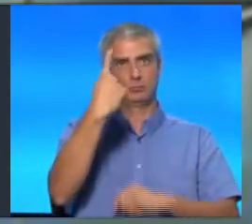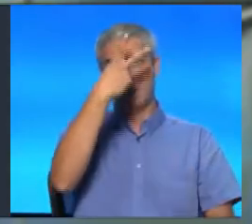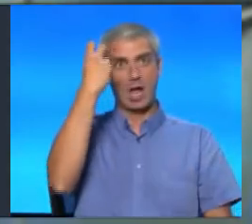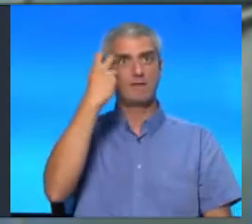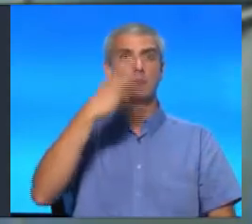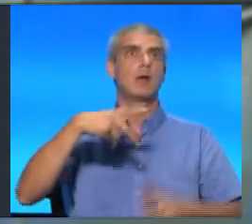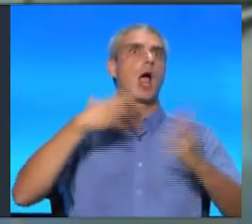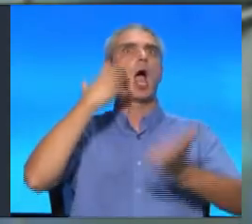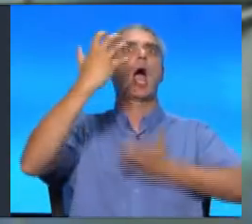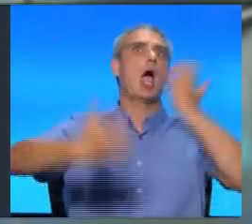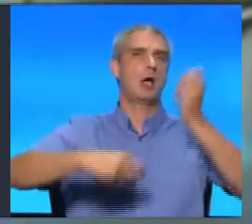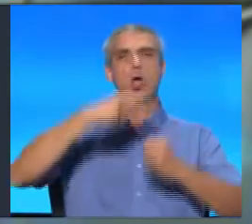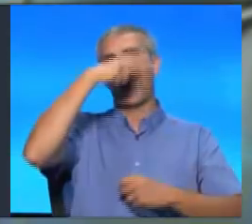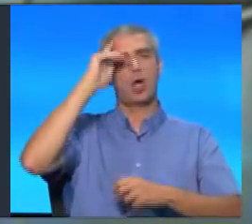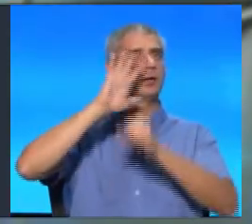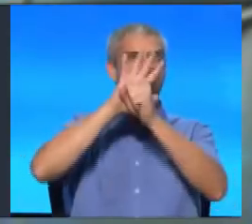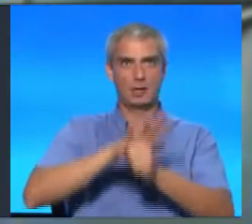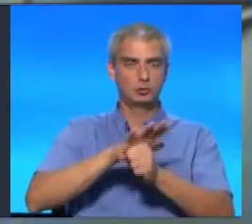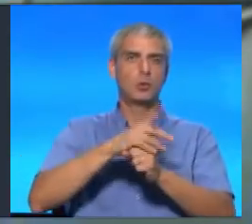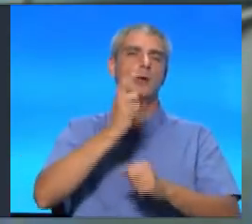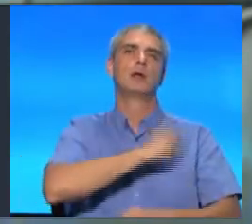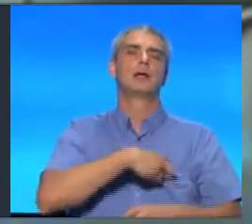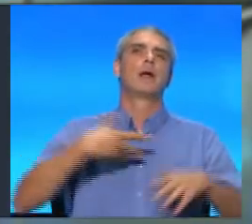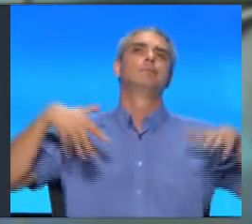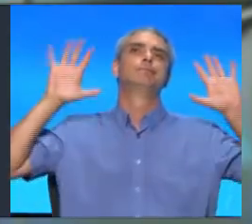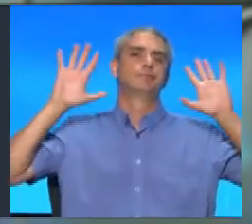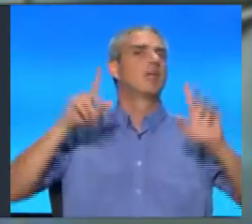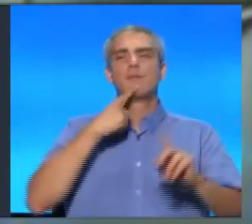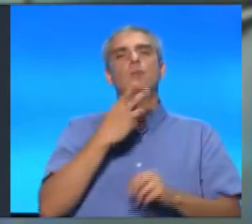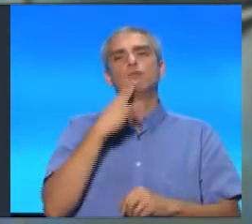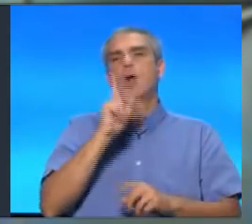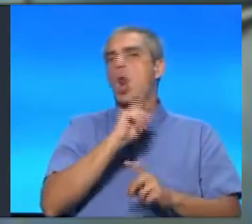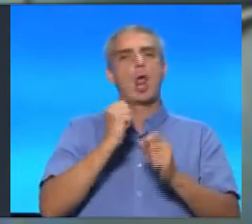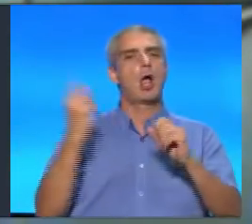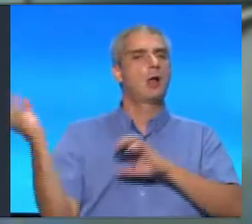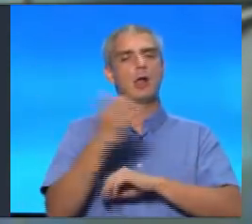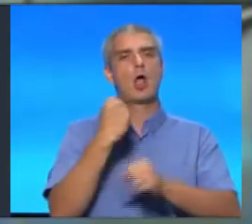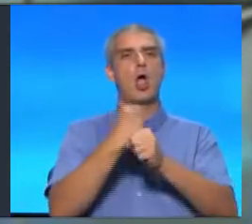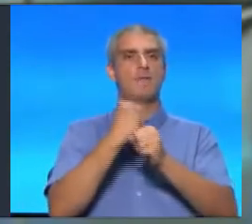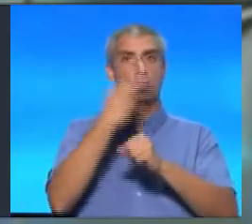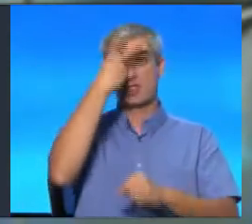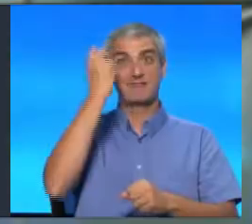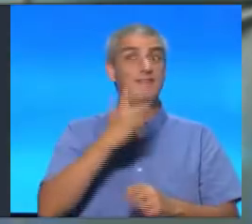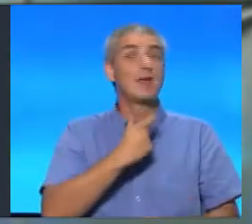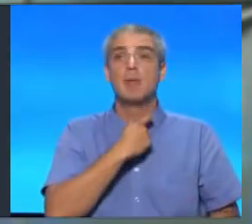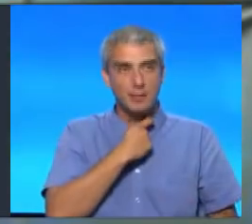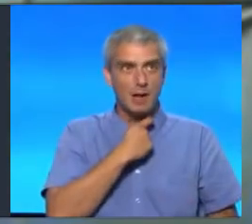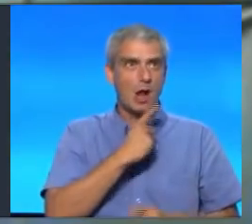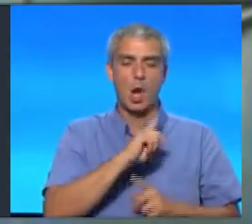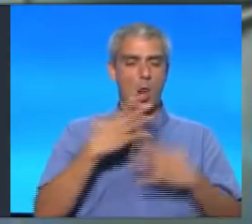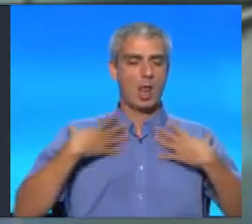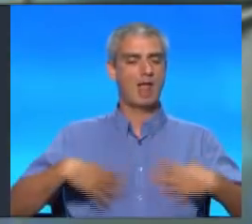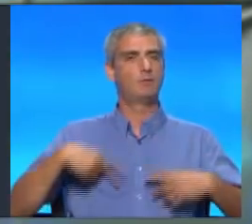לחצו, העירייה ומפעיל הצהרון נכנעו והבטיחו להשתדל שלא להעסיק מחליפות ערביות, ואם אין ברירה, אז לפחות לא בלבוש